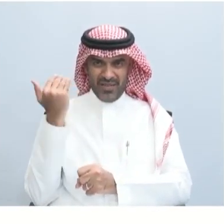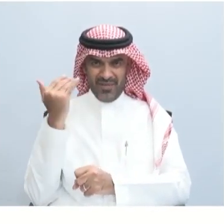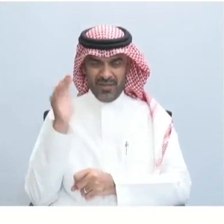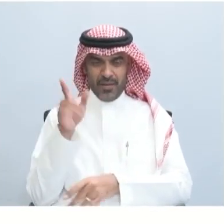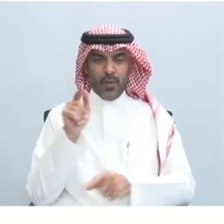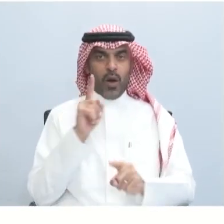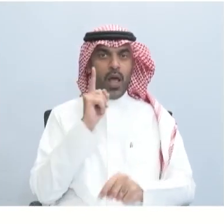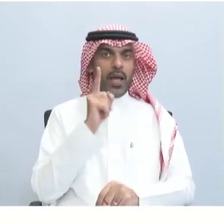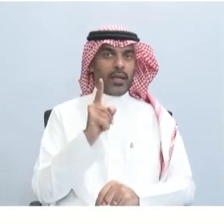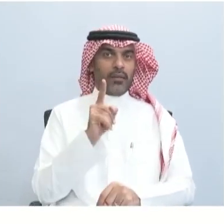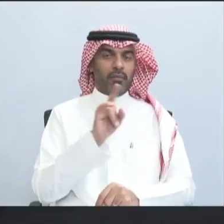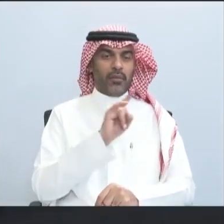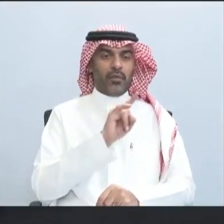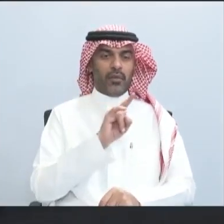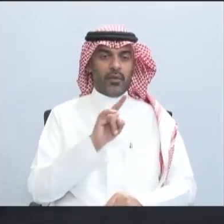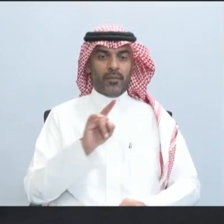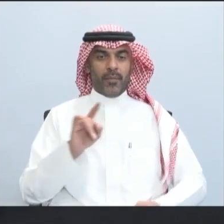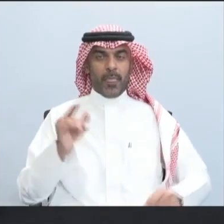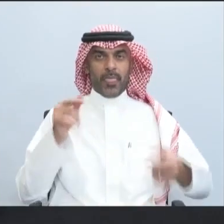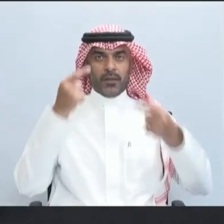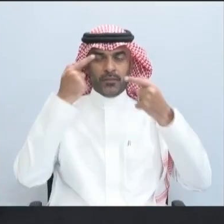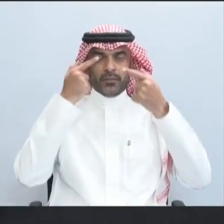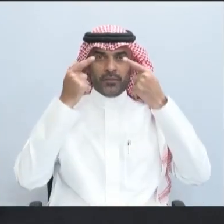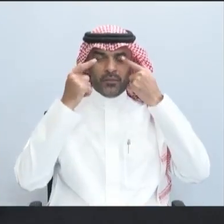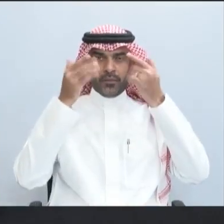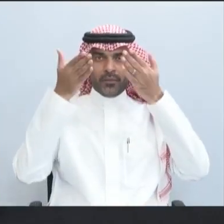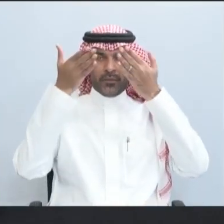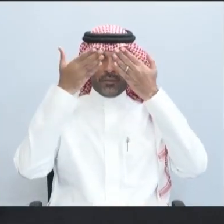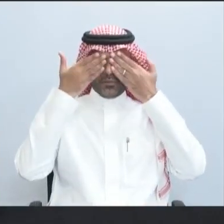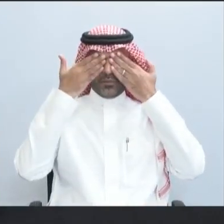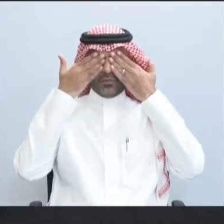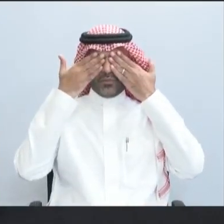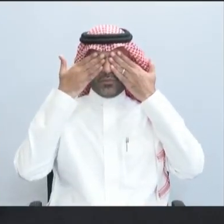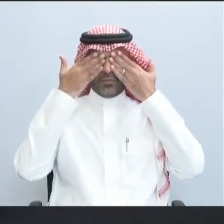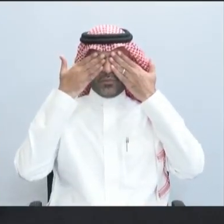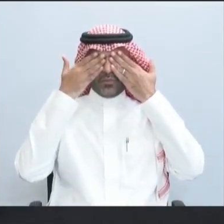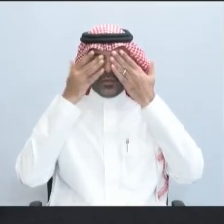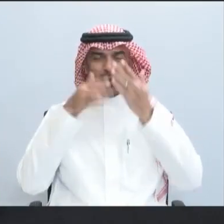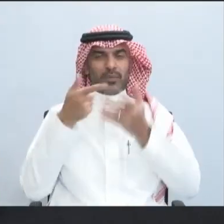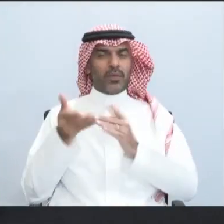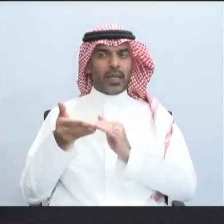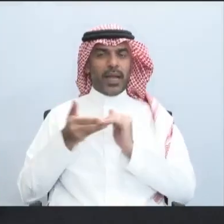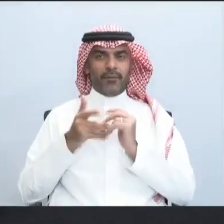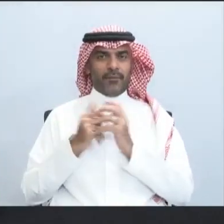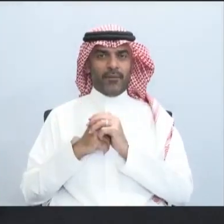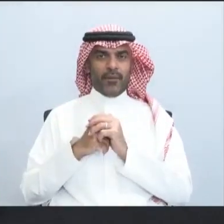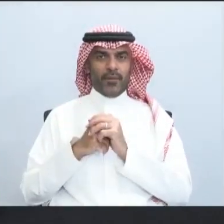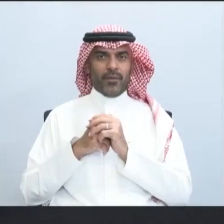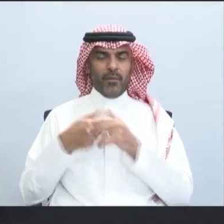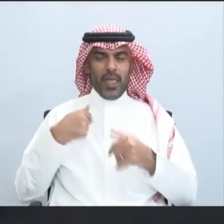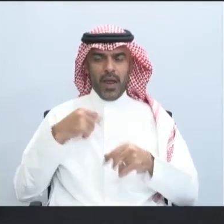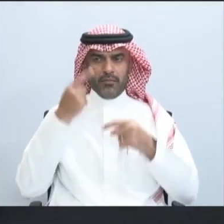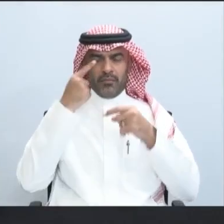لا استخدم حاسه البصر ما الذي سيساعدني لمعرفه